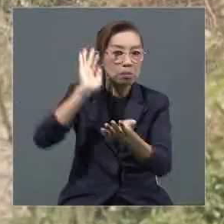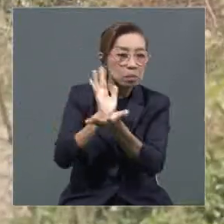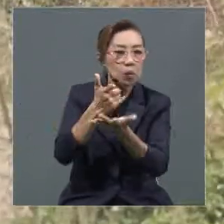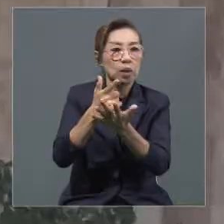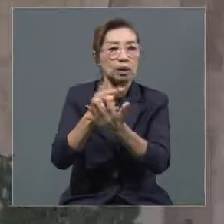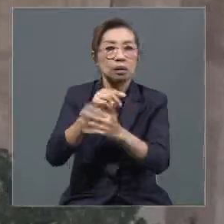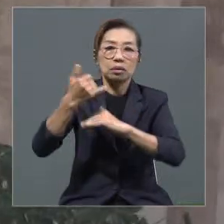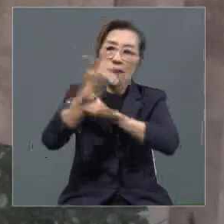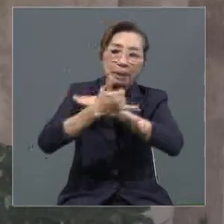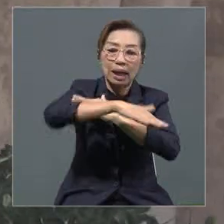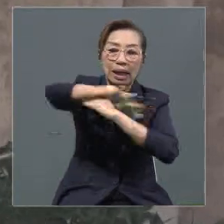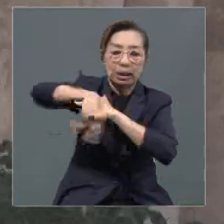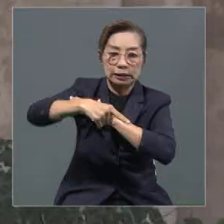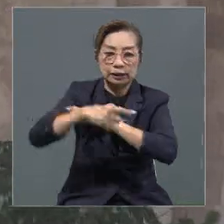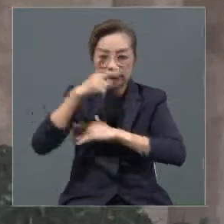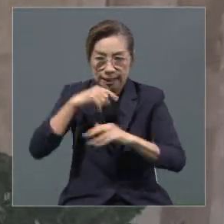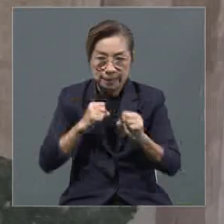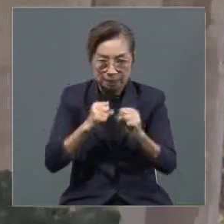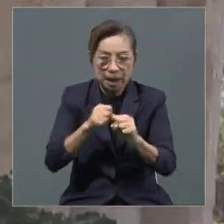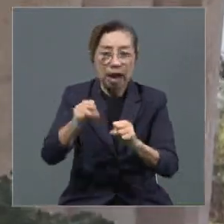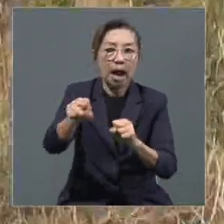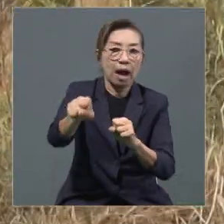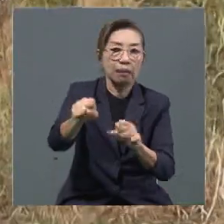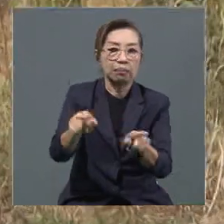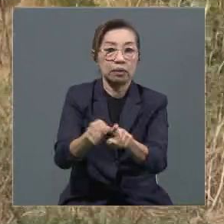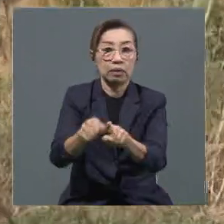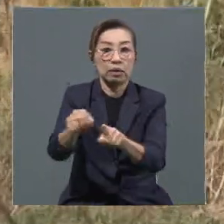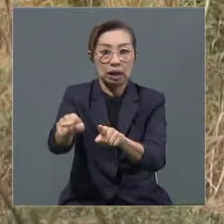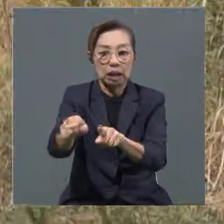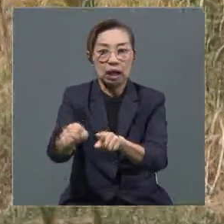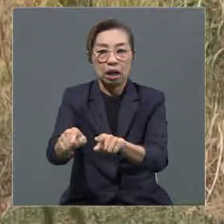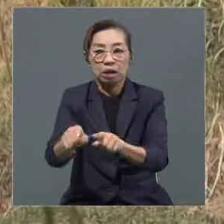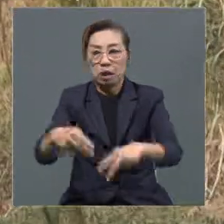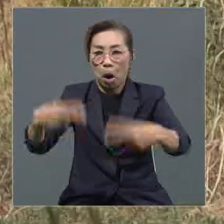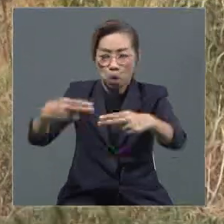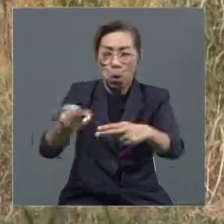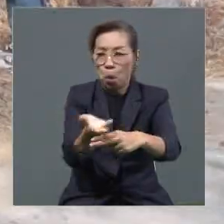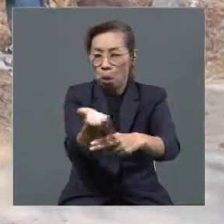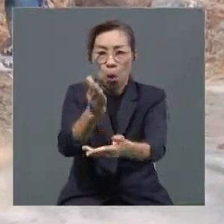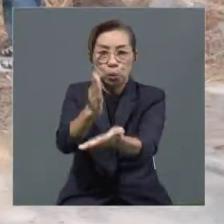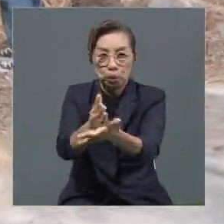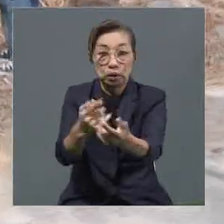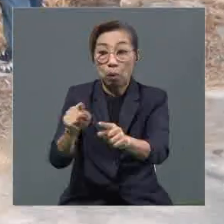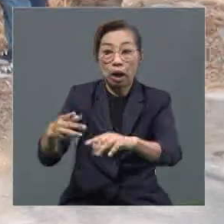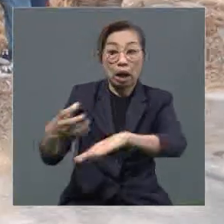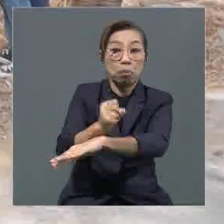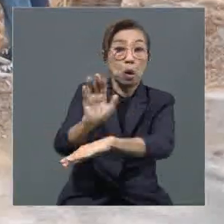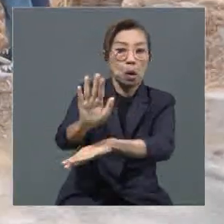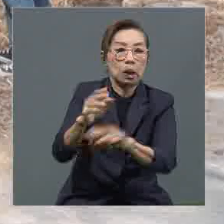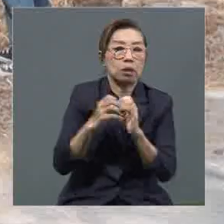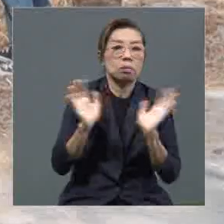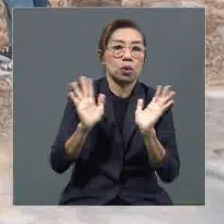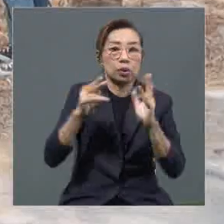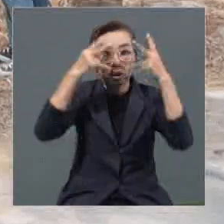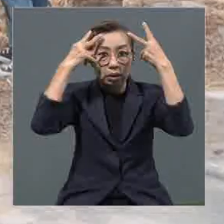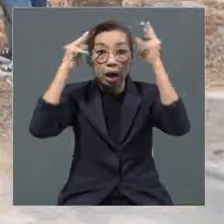การทุกวิถีทางให้ยุติความขัดแย้งแต่ไม่ยุ่งเกี่ยวการเมืองในประเทศเพื่อนบ้านโดยนายกรัฐมนตรีจะติดตามสถานการณ์อย่